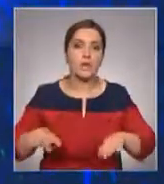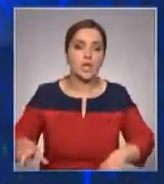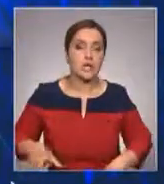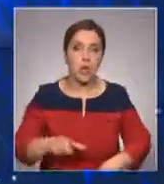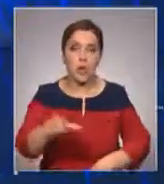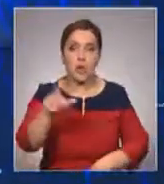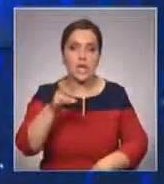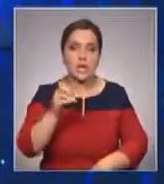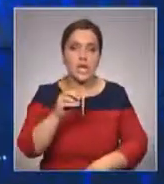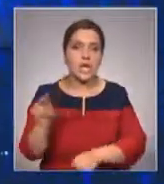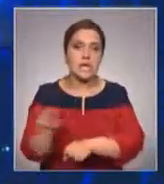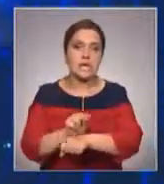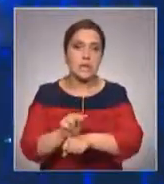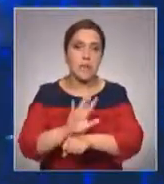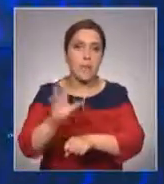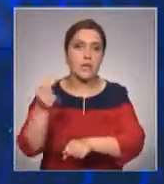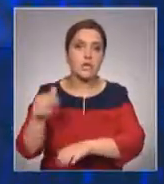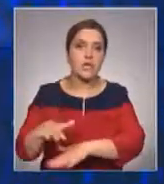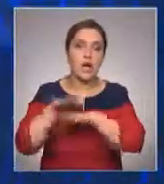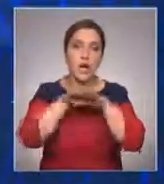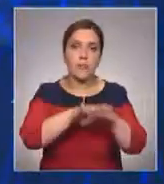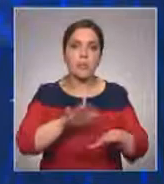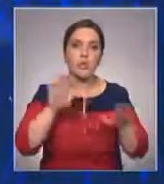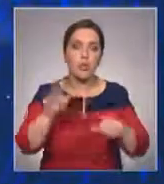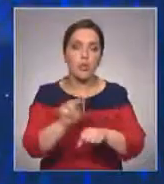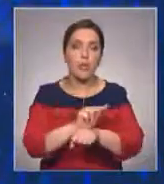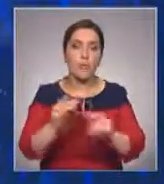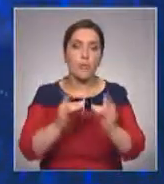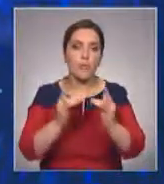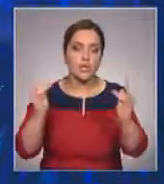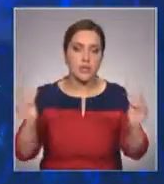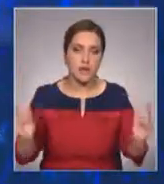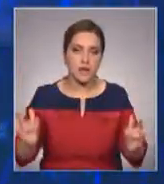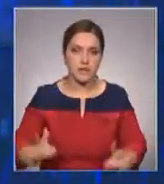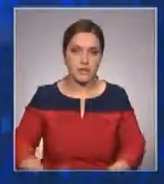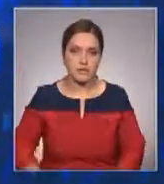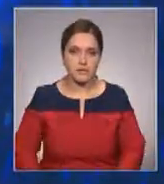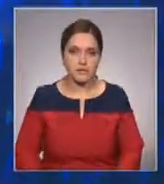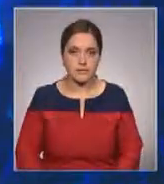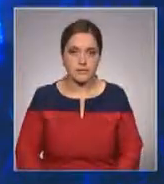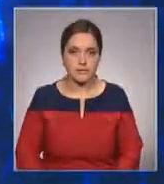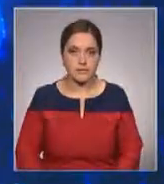не ремонтировался. Средства были выделены только на реконструкцию моста.